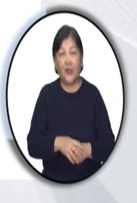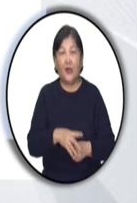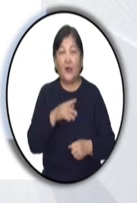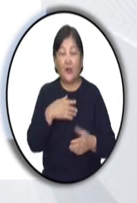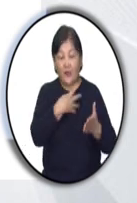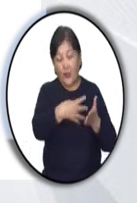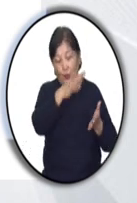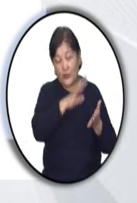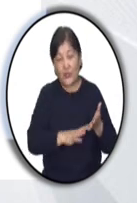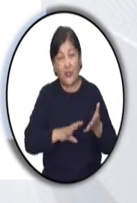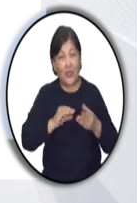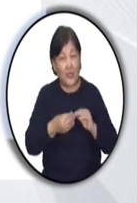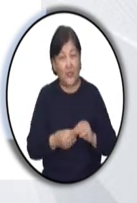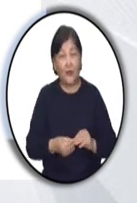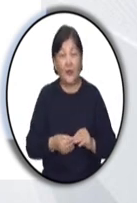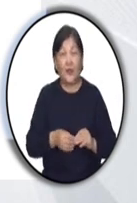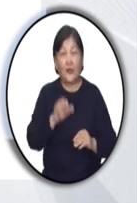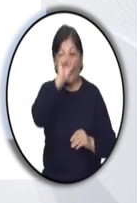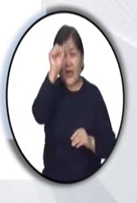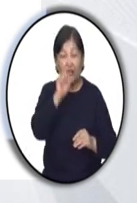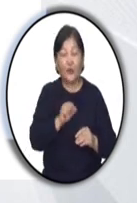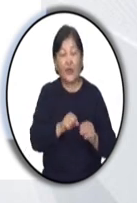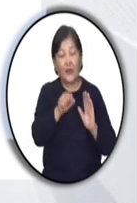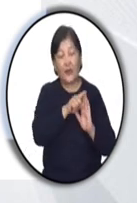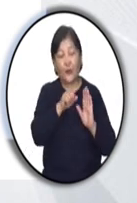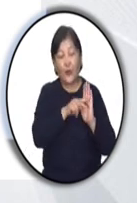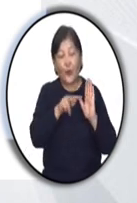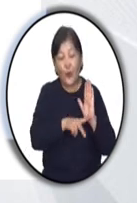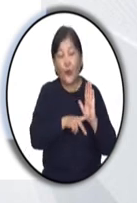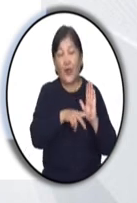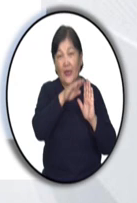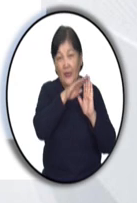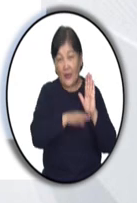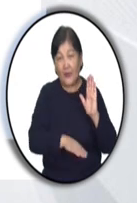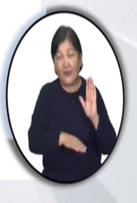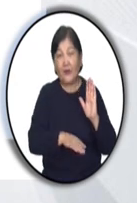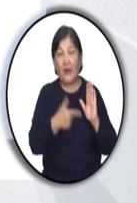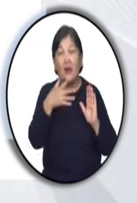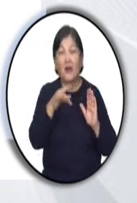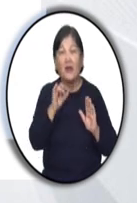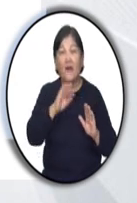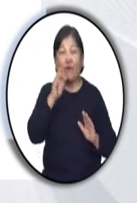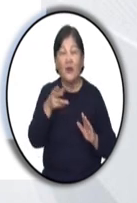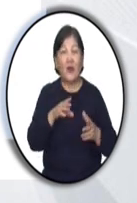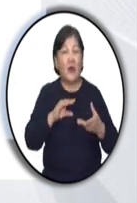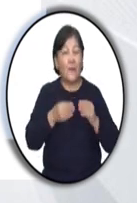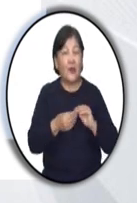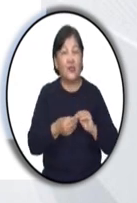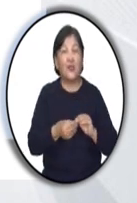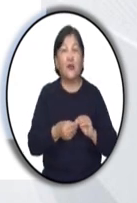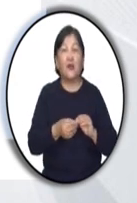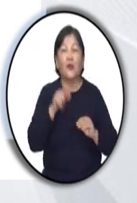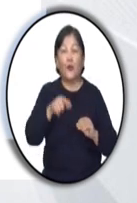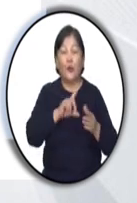дээр ажиллана. За тэхийн тулд бүгдээрээ хүснэгт үүсгэнэ. За асуудлаа эренблэн. За мөн